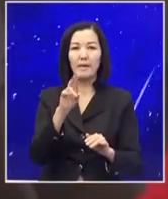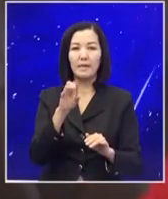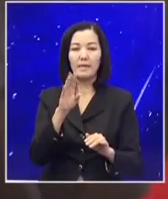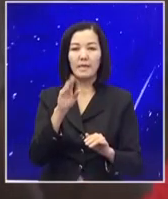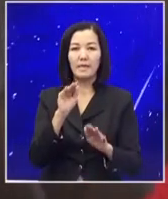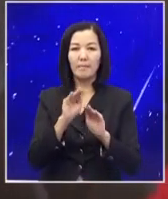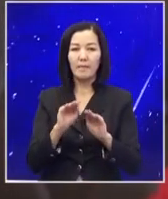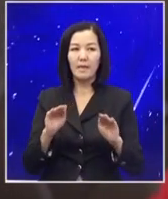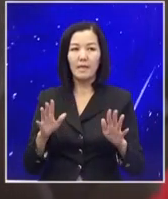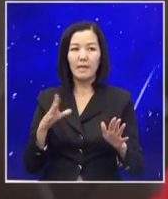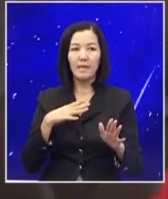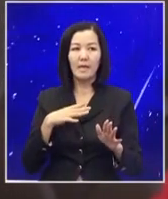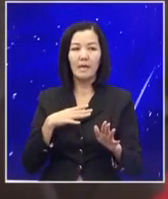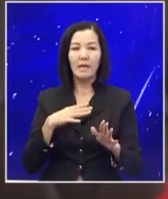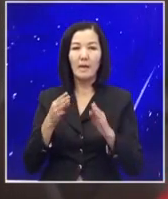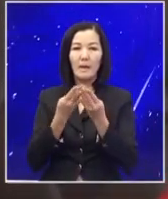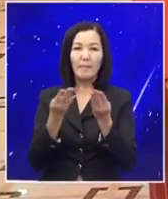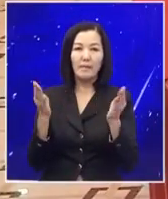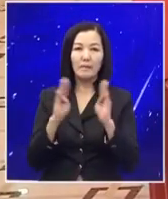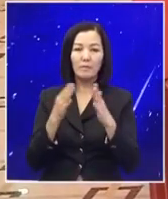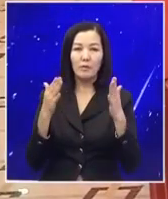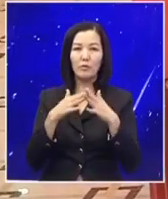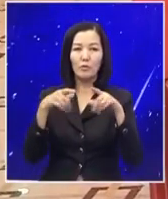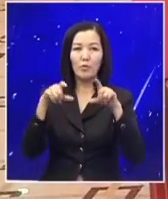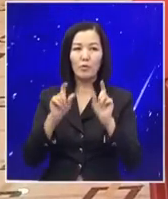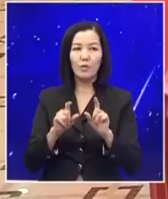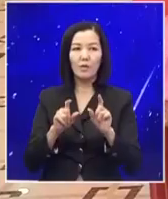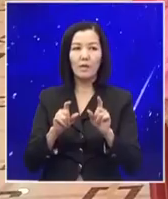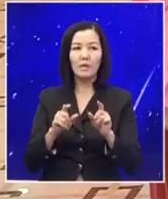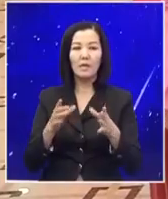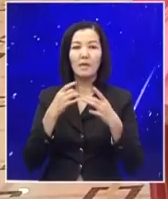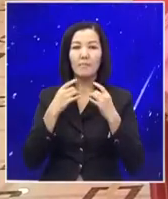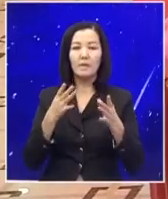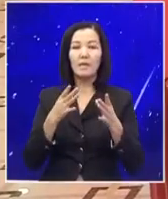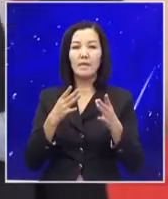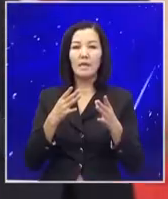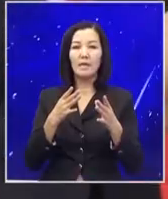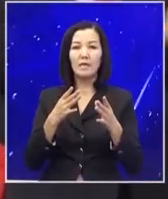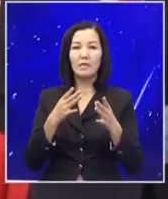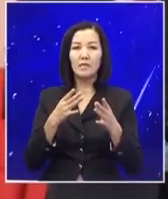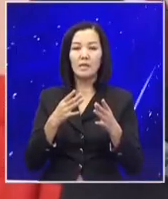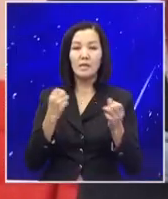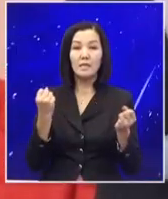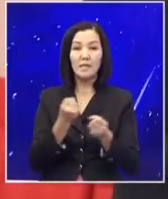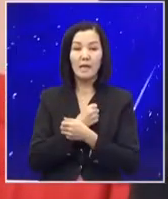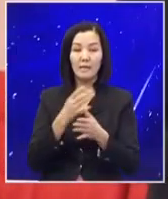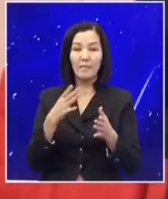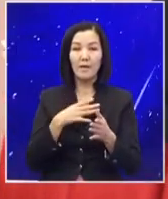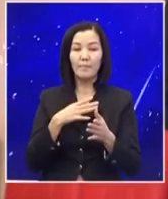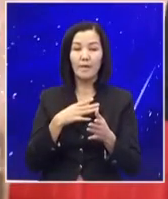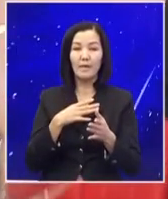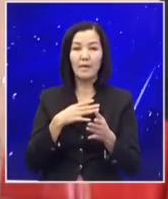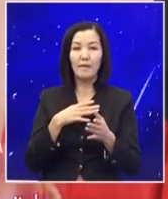орталығының тәрбиеленушілері. Пандемия тұсында үйде отырған балалар мұндай мерекелік кештерді сағынып қалыпты. Думанды шараны қызыра